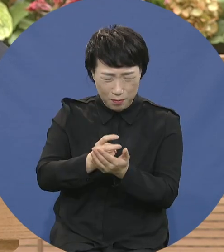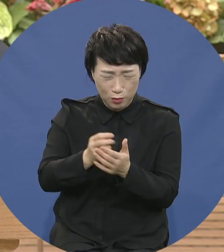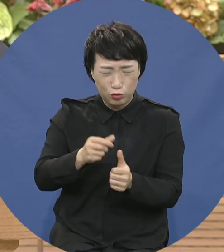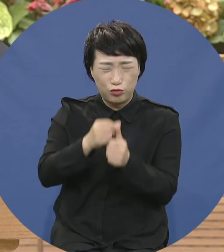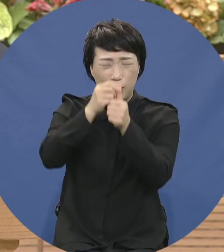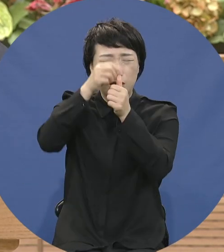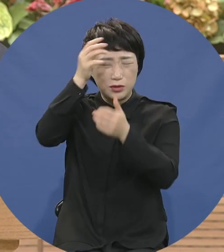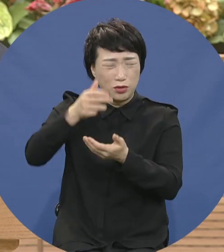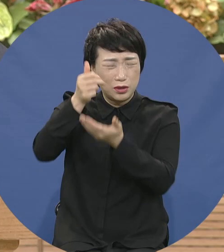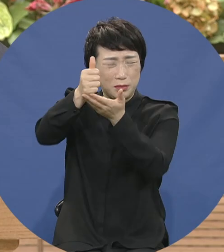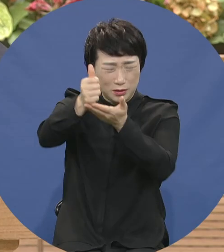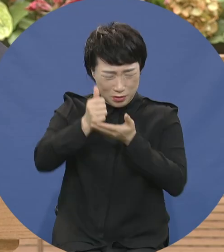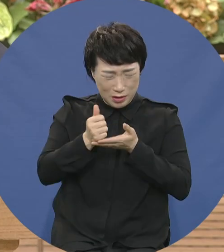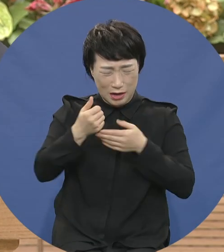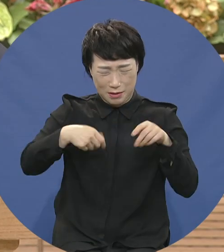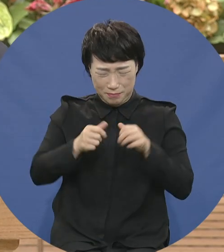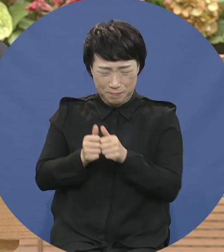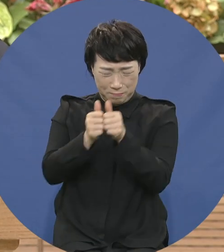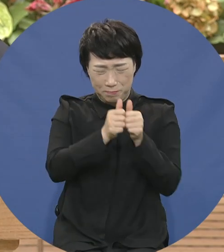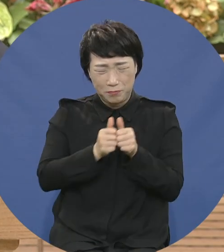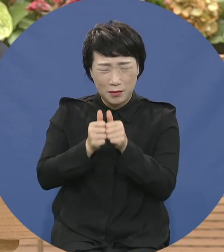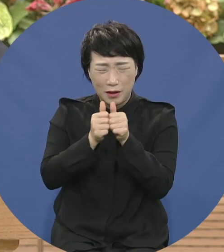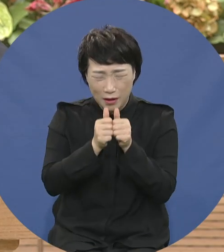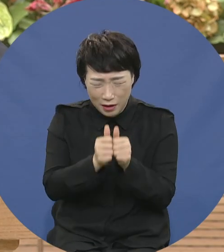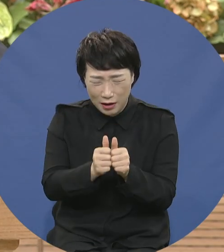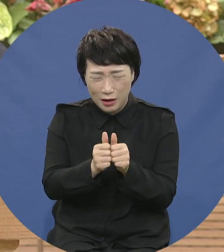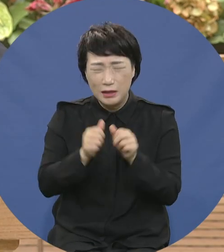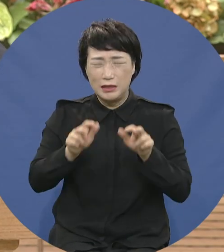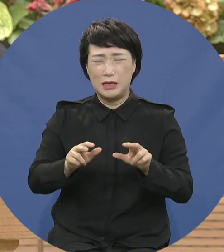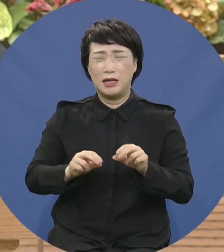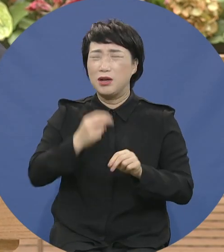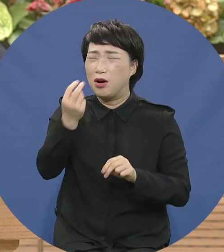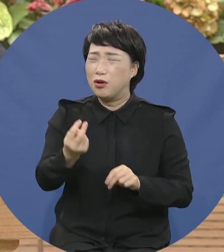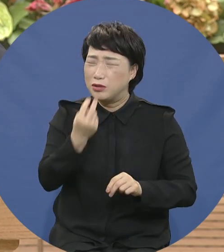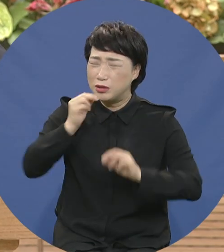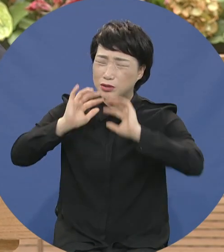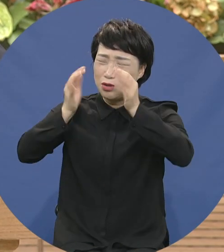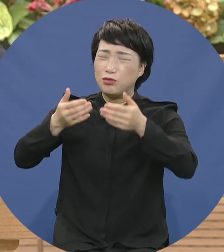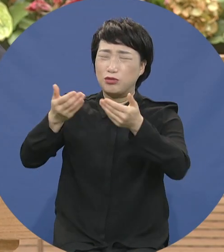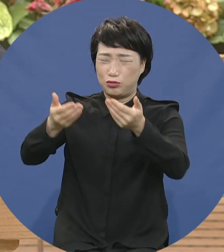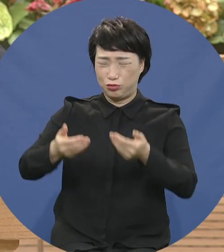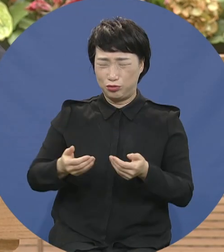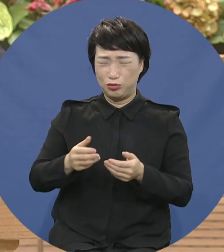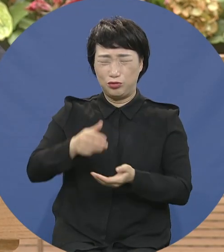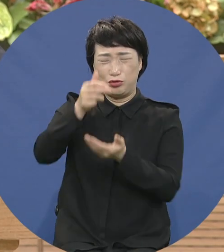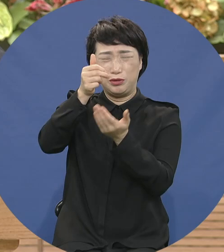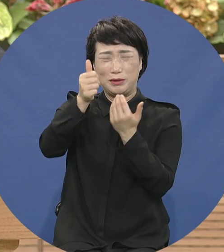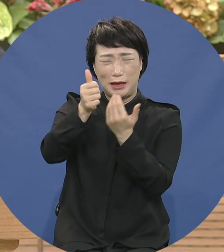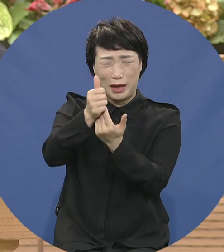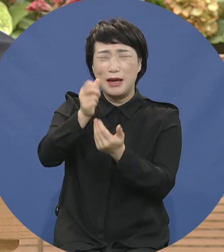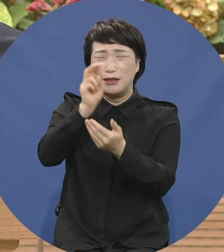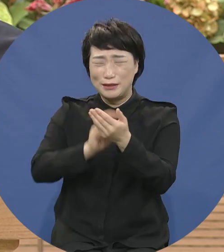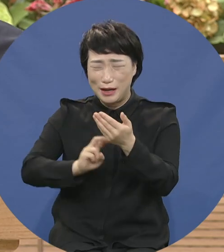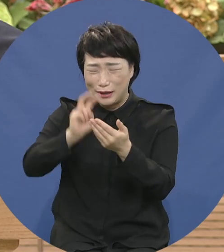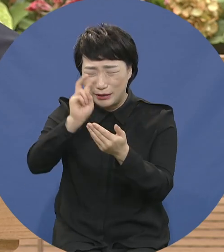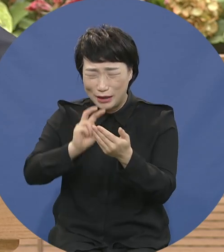구원과 성령인 내 안에 와 계시니 영원한 영생과 천국을 부여하신 주님을